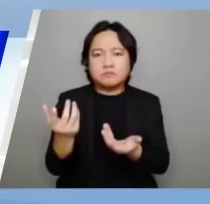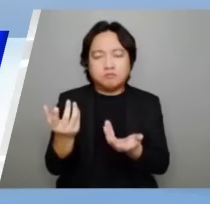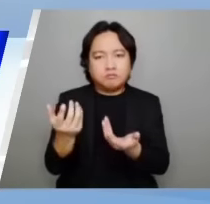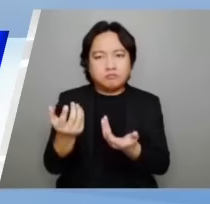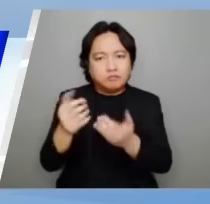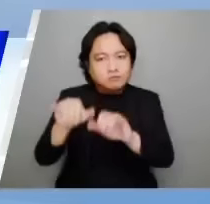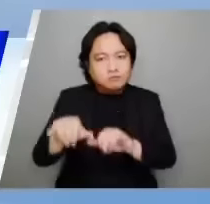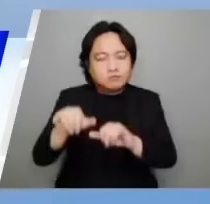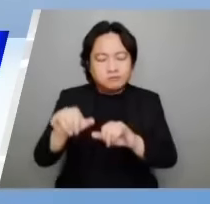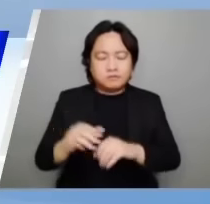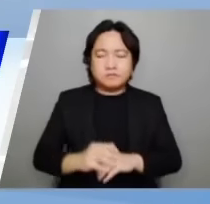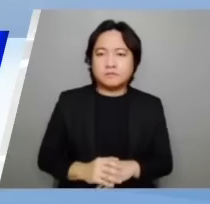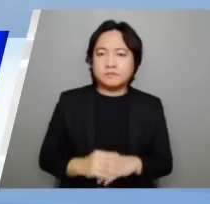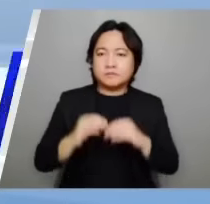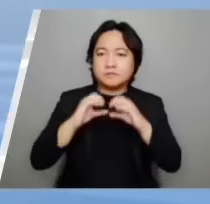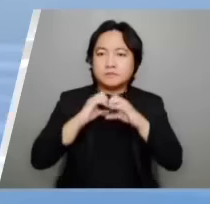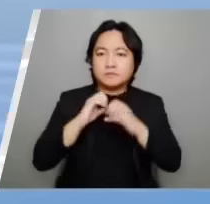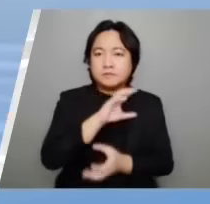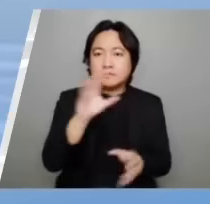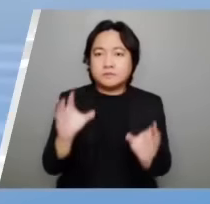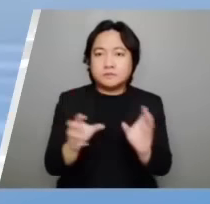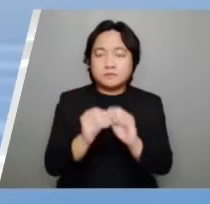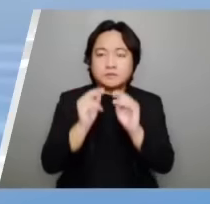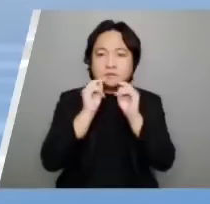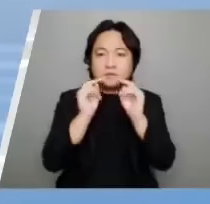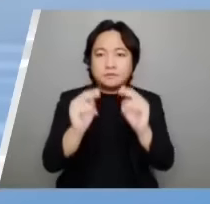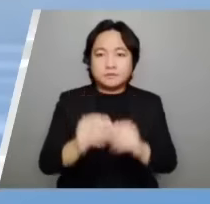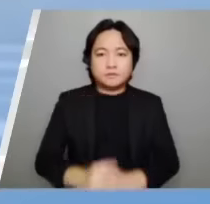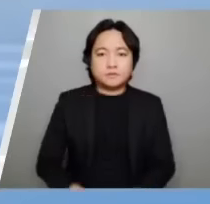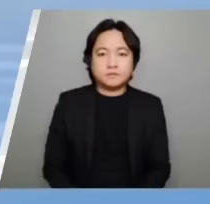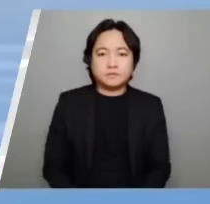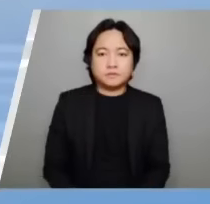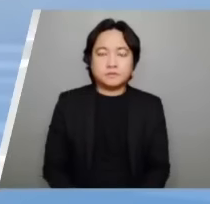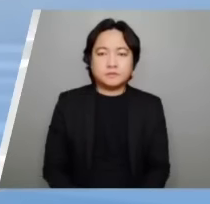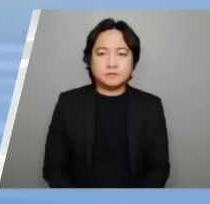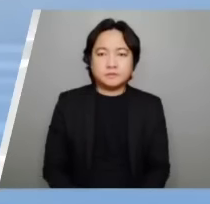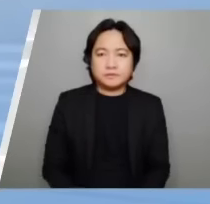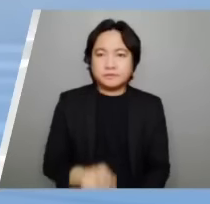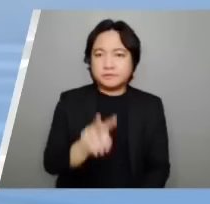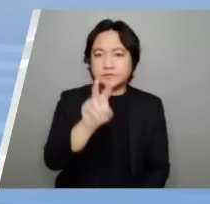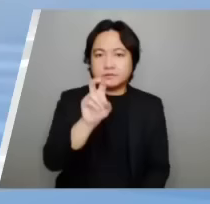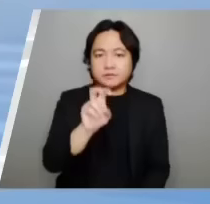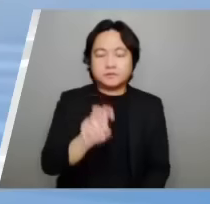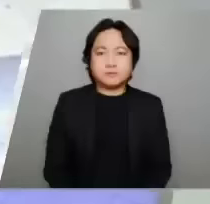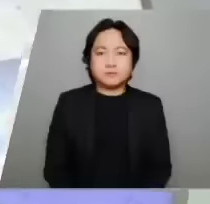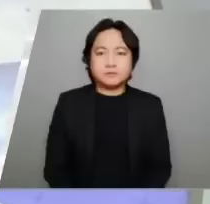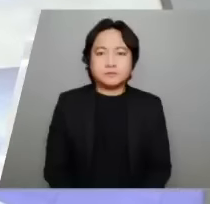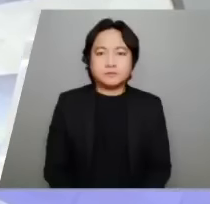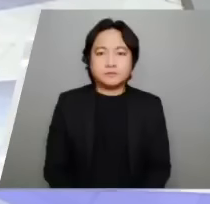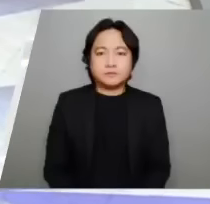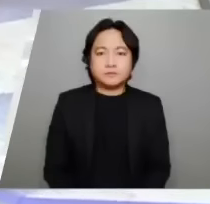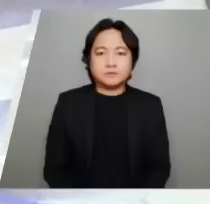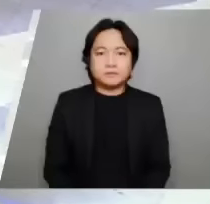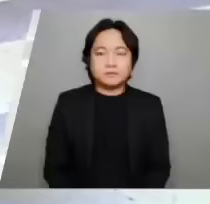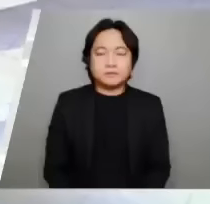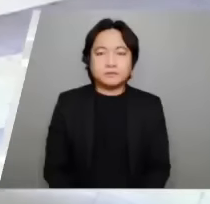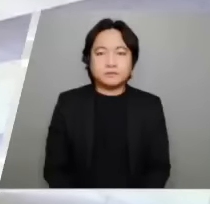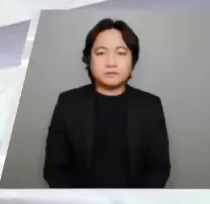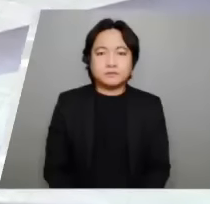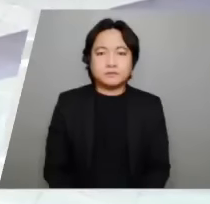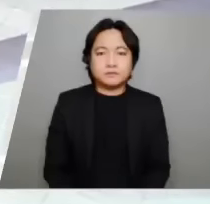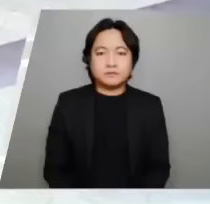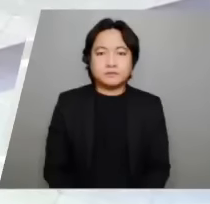sa GMA Integrated News, Marisol Abdurraman ang inyong saksi. Itinigil muna